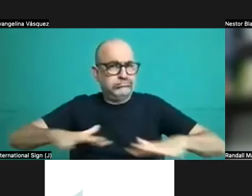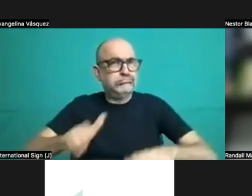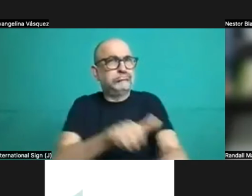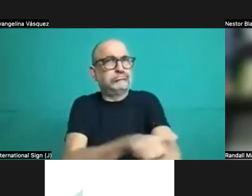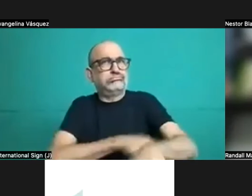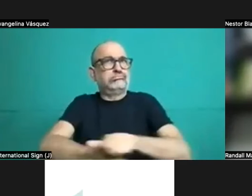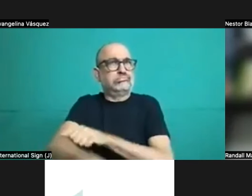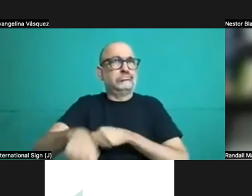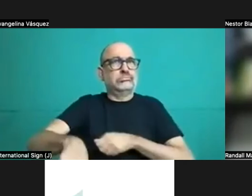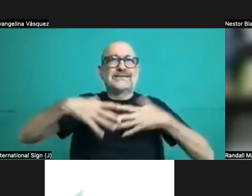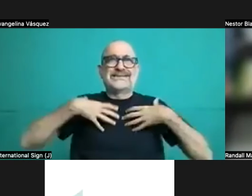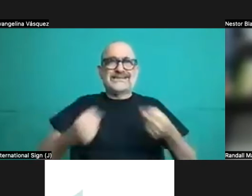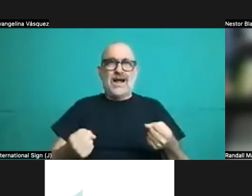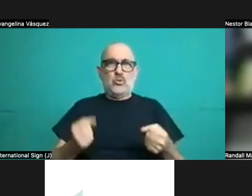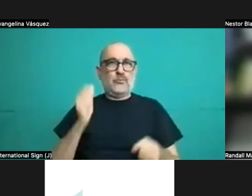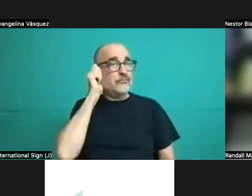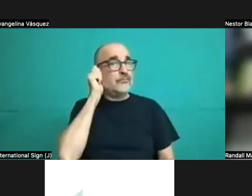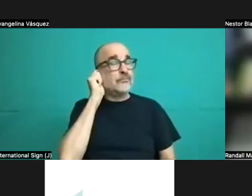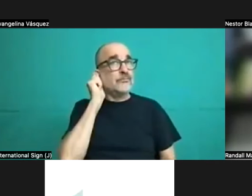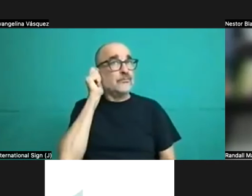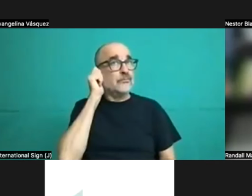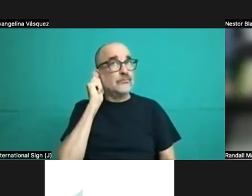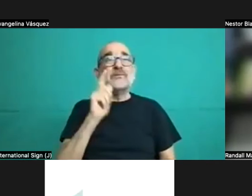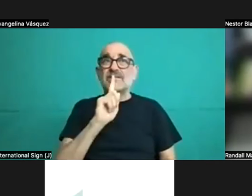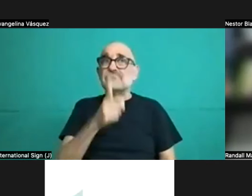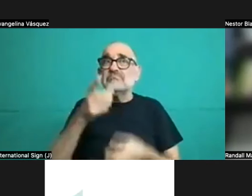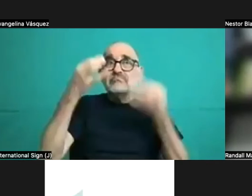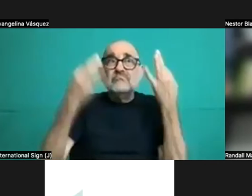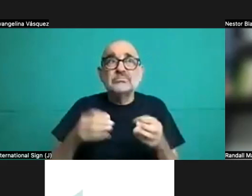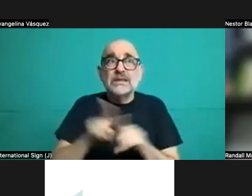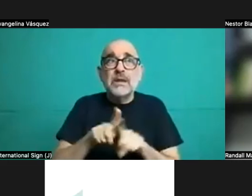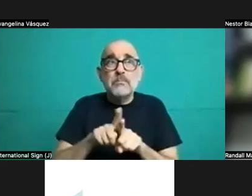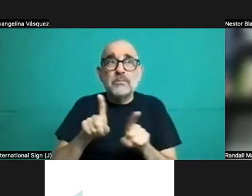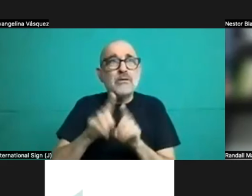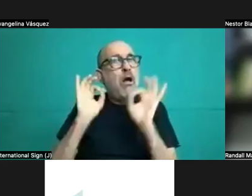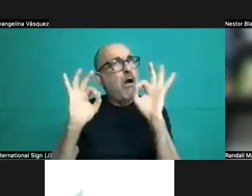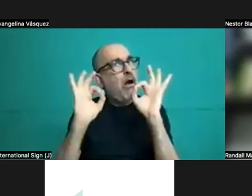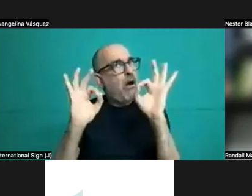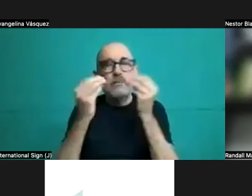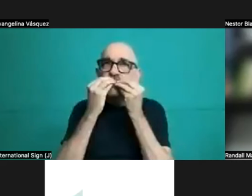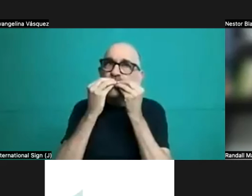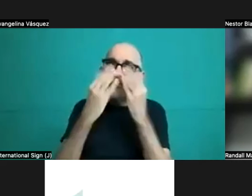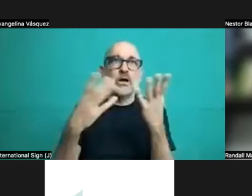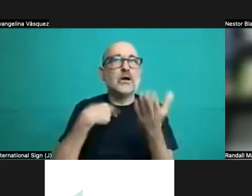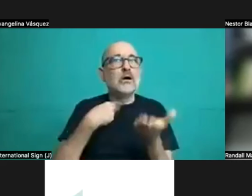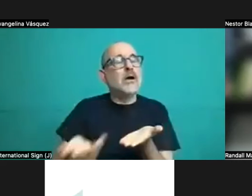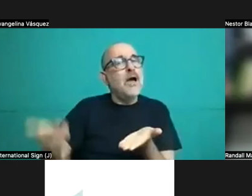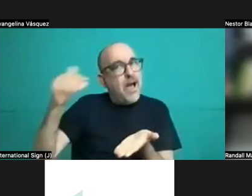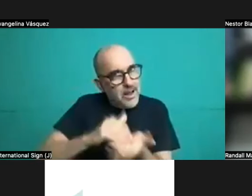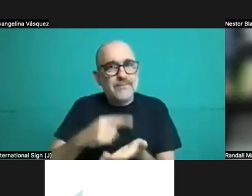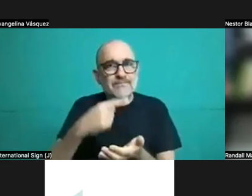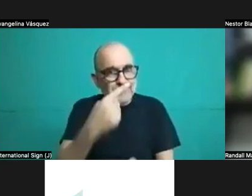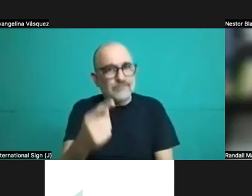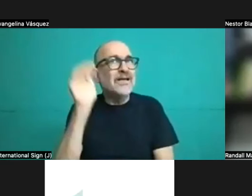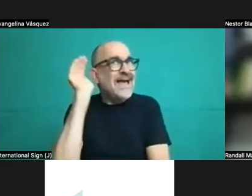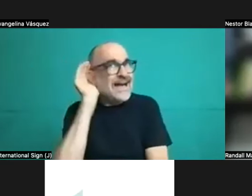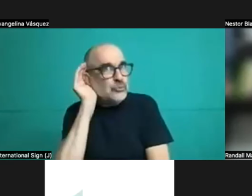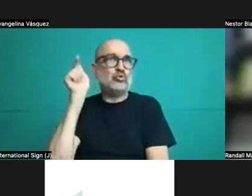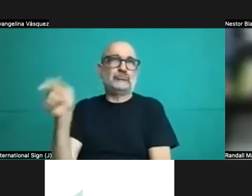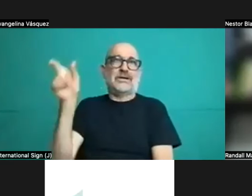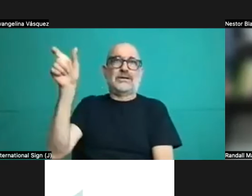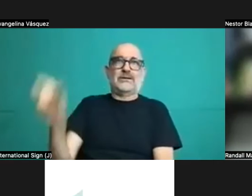fait plaisir d'écouter les différents professionnels de la santé qui ont participé à ce webinaire. J'ai vu